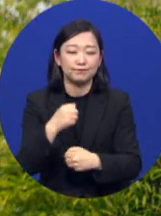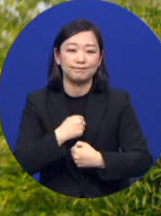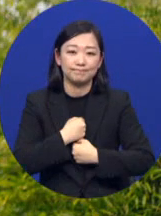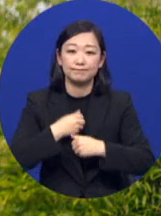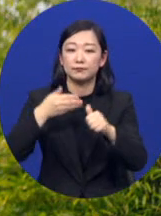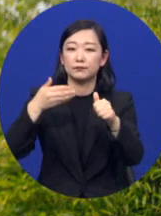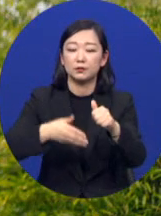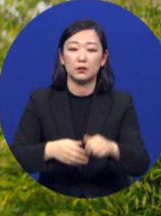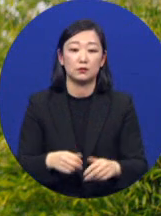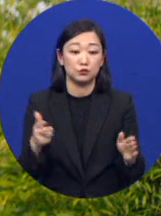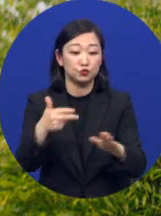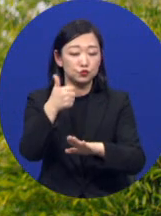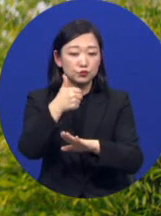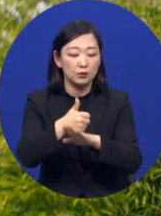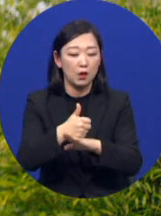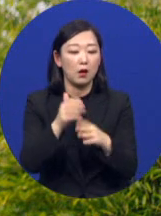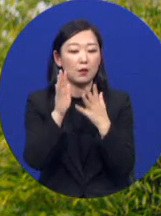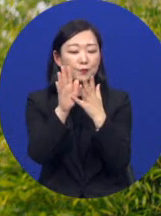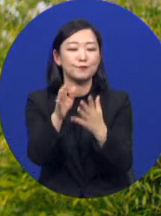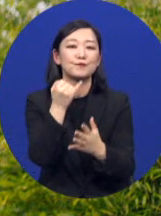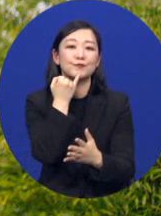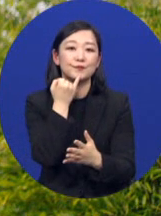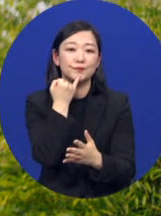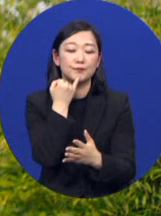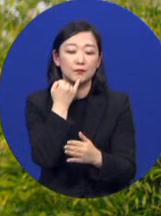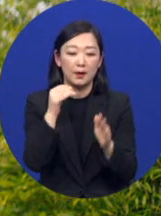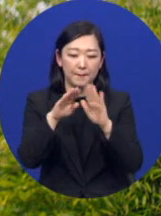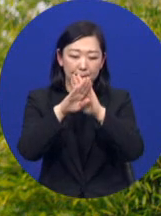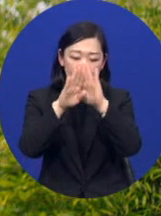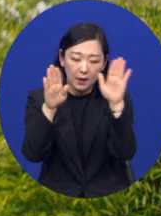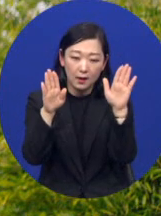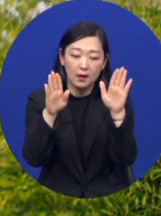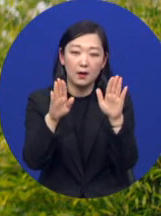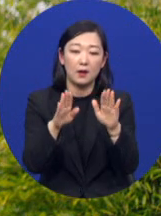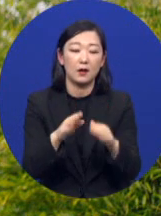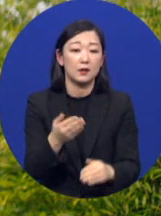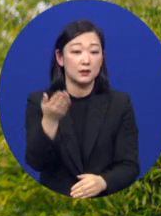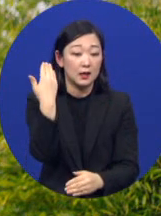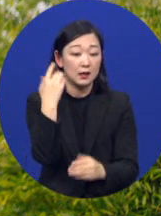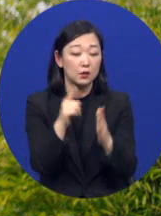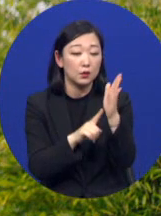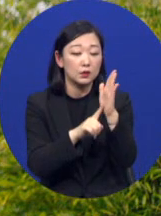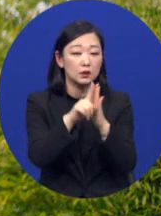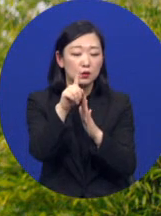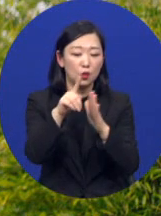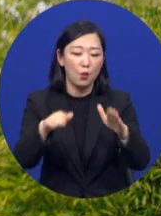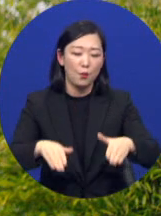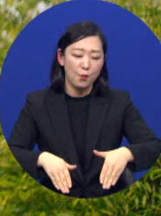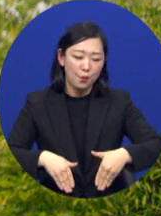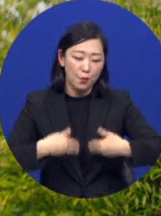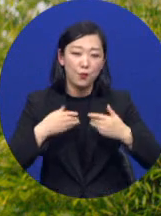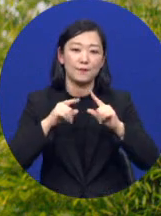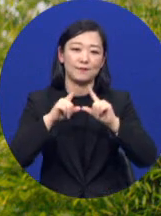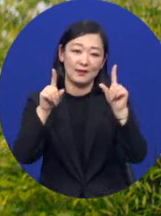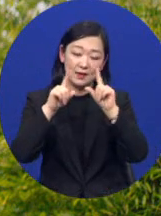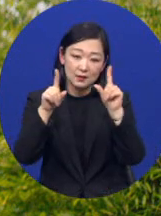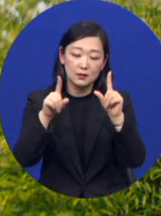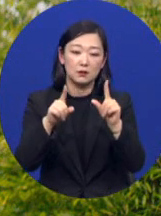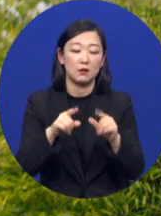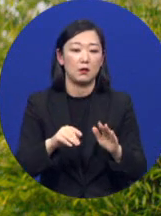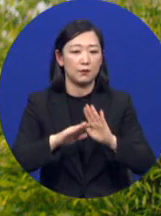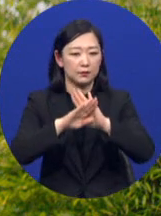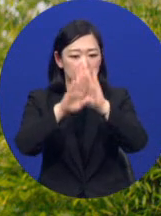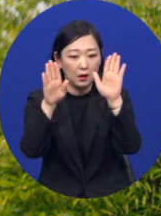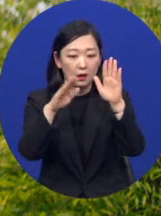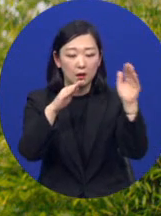주말에는 나들이 나가셔도 좋겠습니다 맑고 예년 기운을 보이면서 이맘때 봄 날씨가 이어질 텐데요 낮